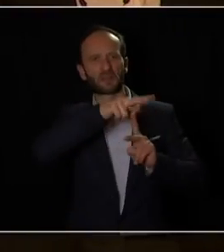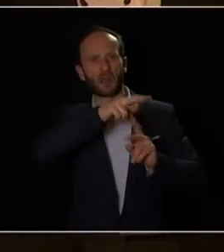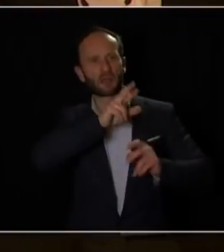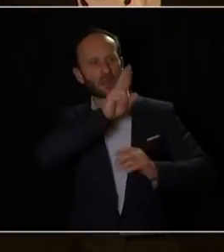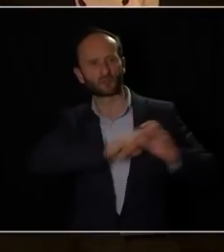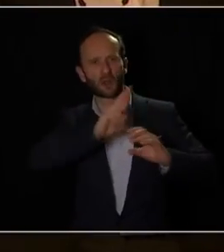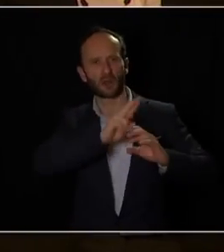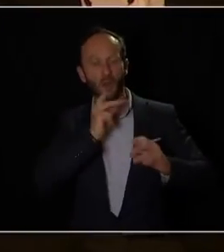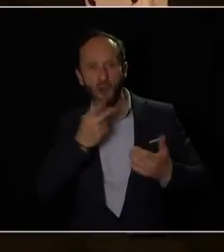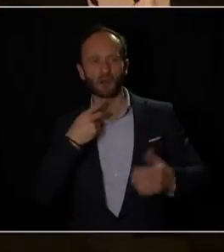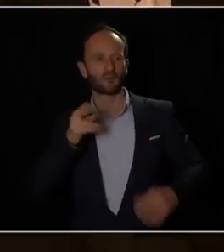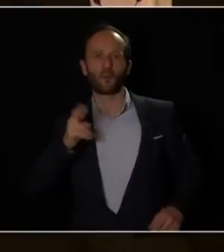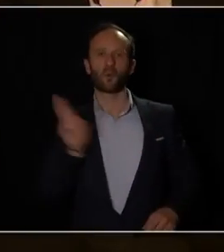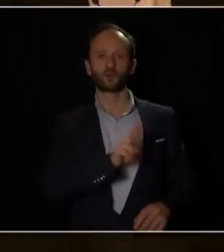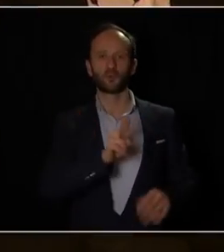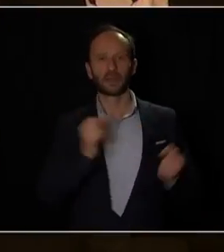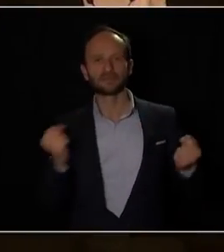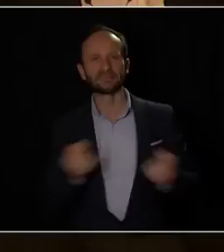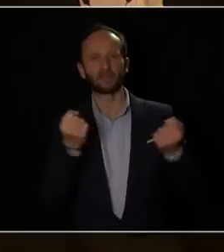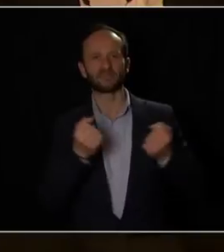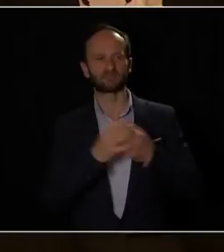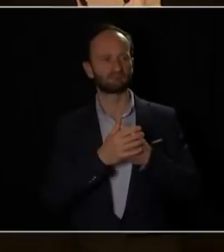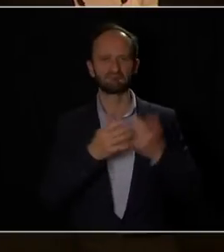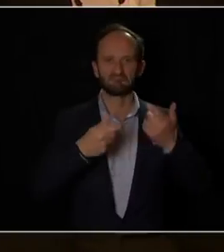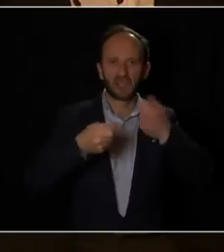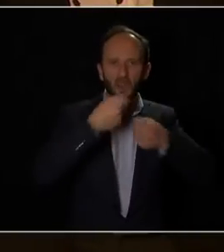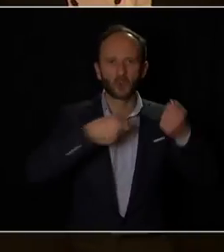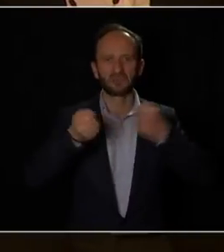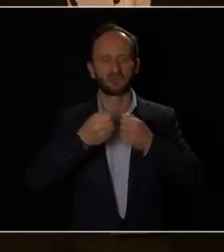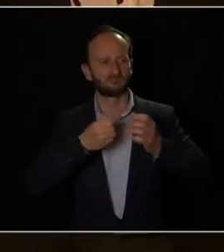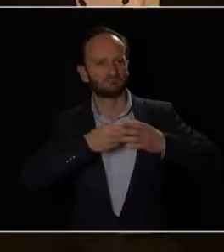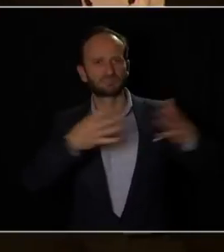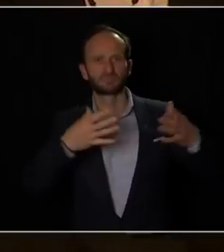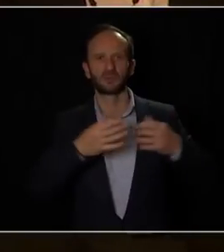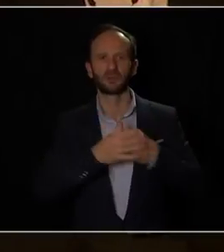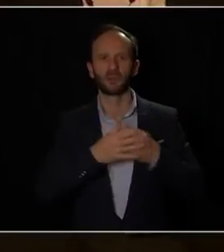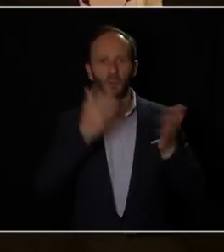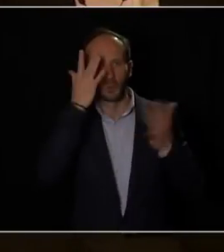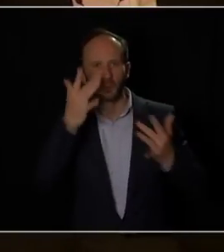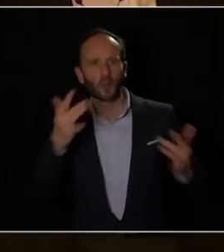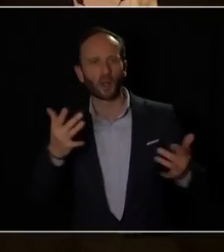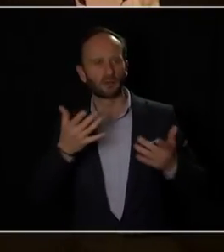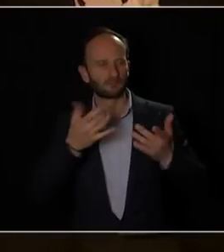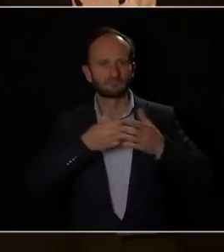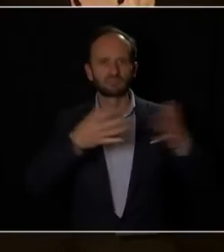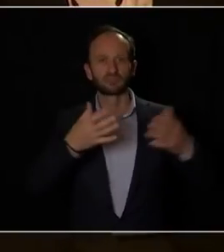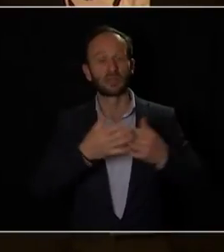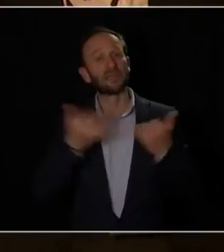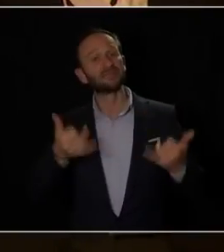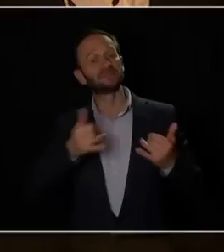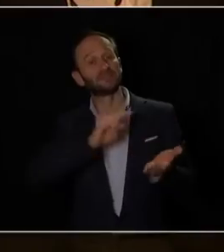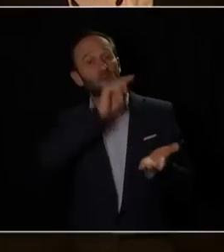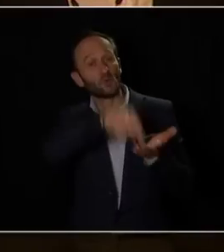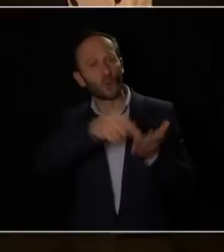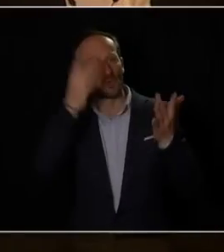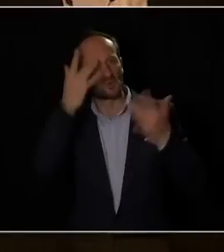son dynamisme dans sa dimension économique, dans sa dimension culturelle. Les lieux de culture ici sont exceptionnels,